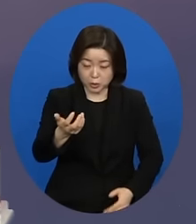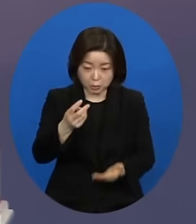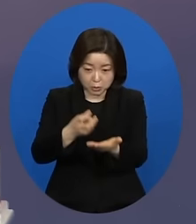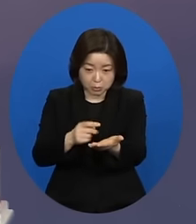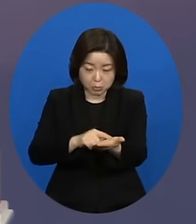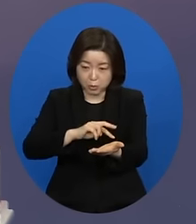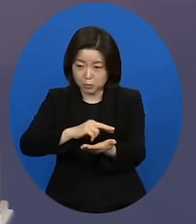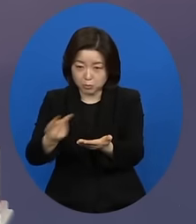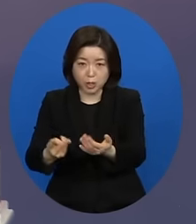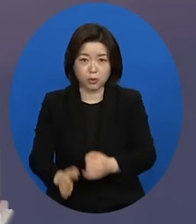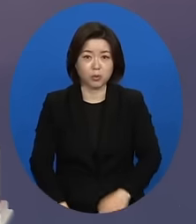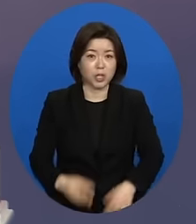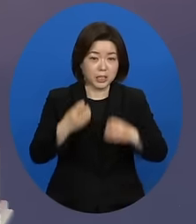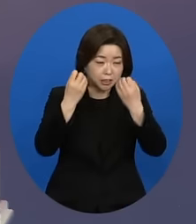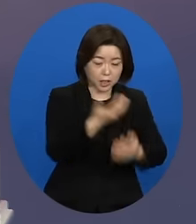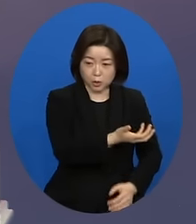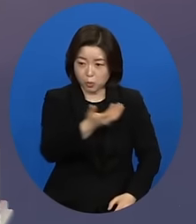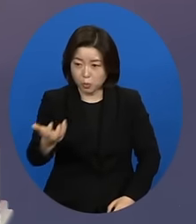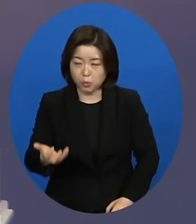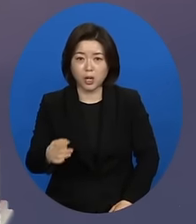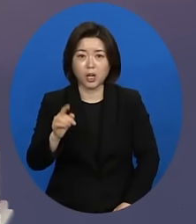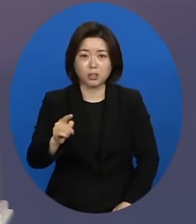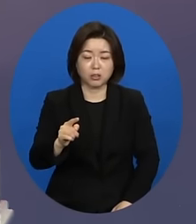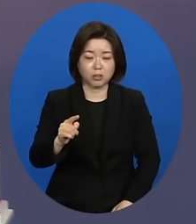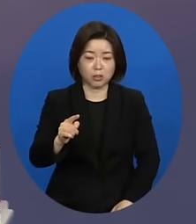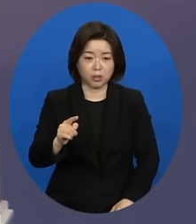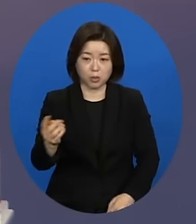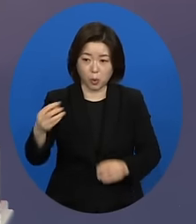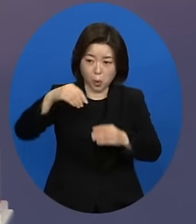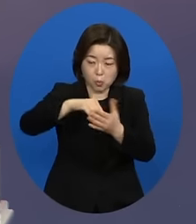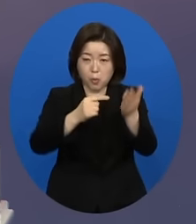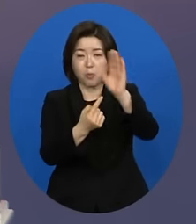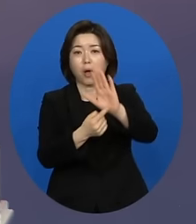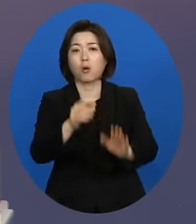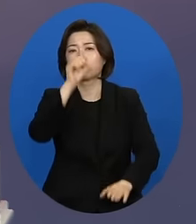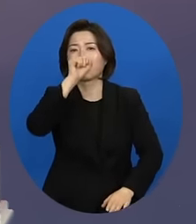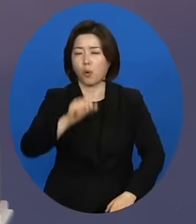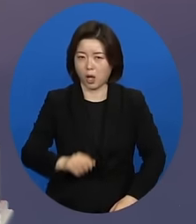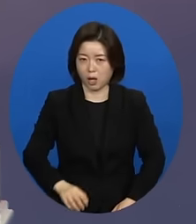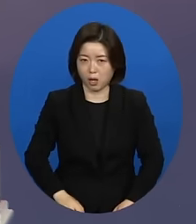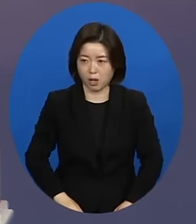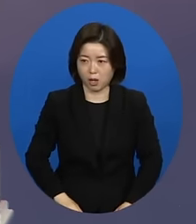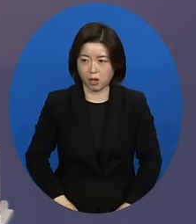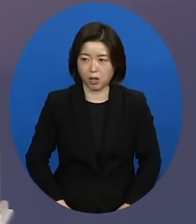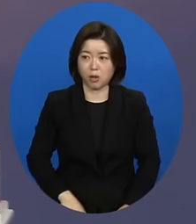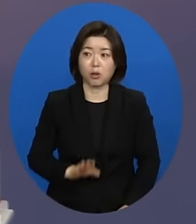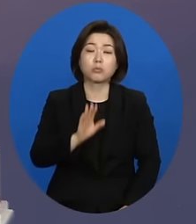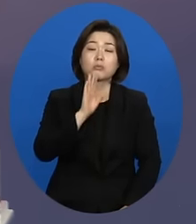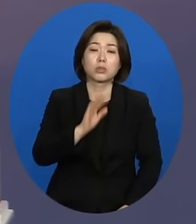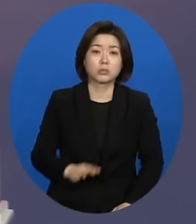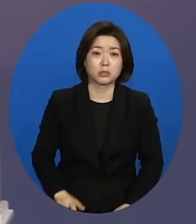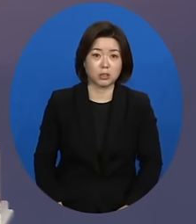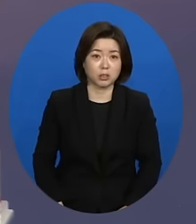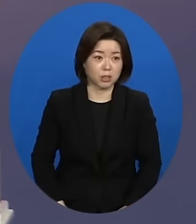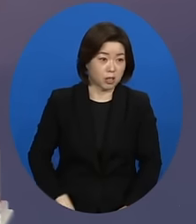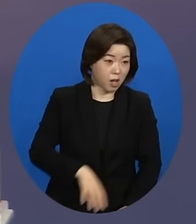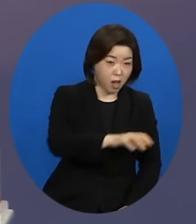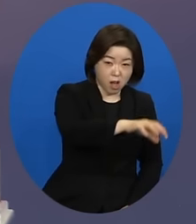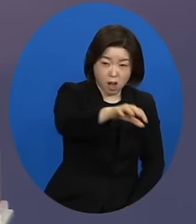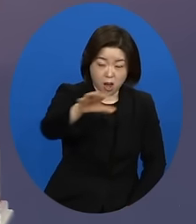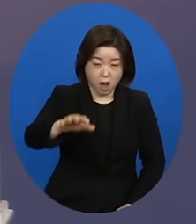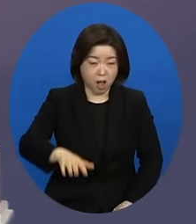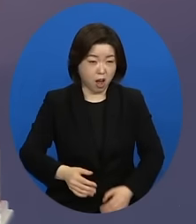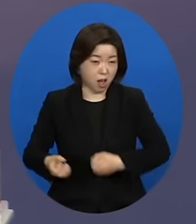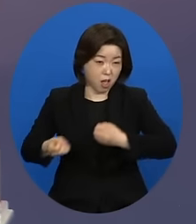새로 이민 들어온 사람이 하나 그 영화에 들어가야 되잖아. 그래서요. 그래서 전 세계에다가